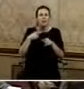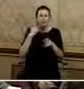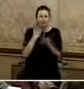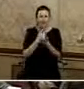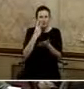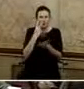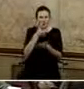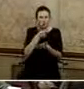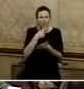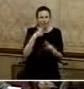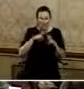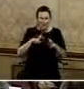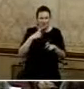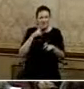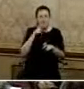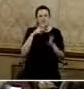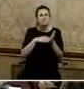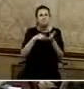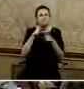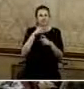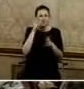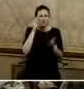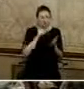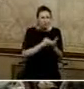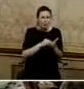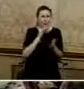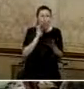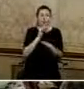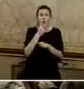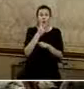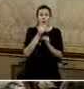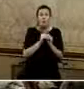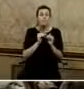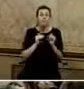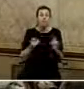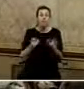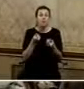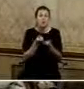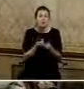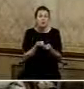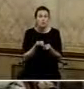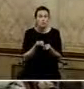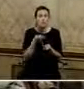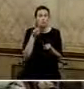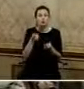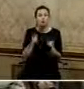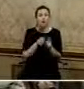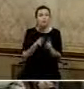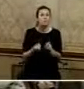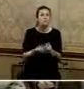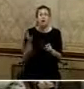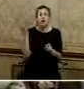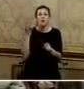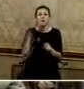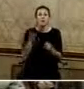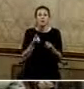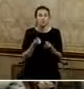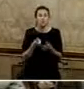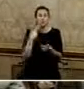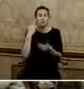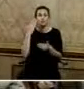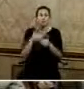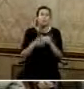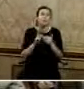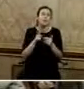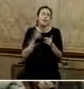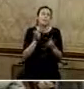smo sad po ovom istraživanju CMS-a koje je spomenuto, preko dvije milijarde kuna je tu otišlo u vjetar u zadnji, to